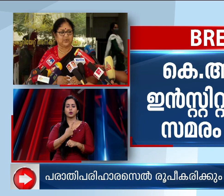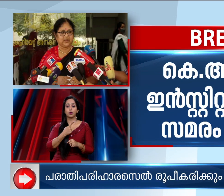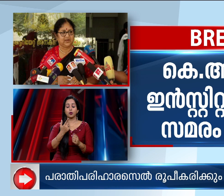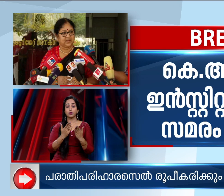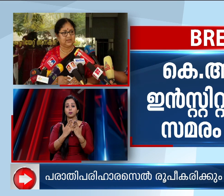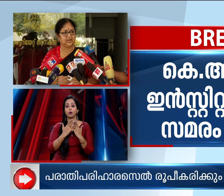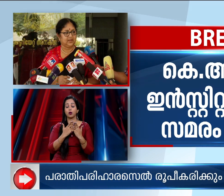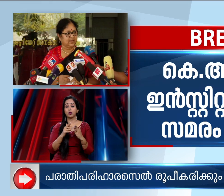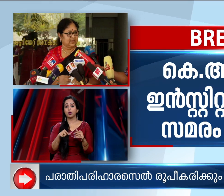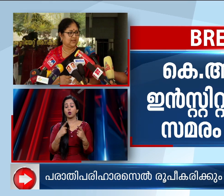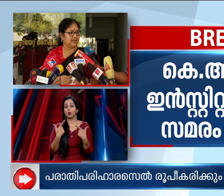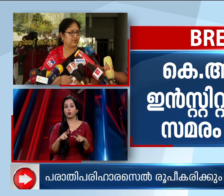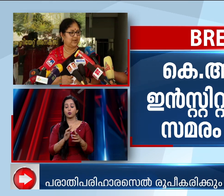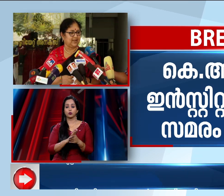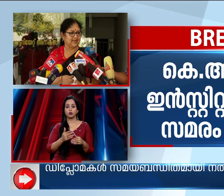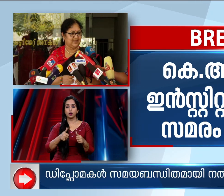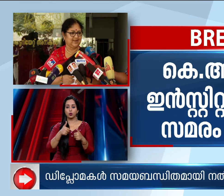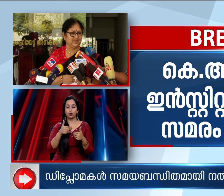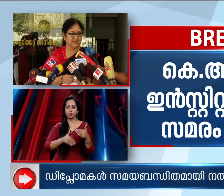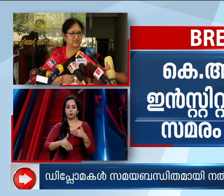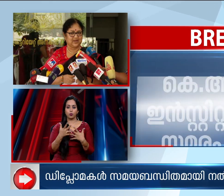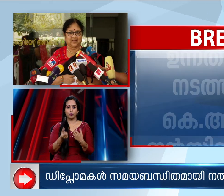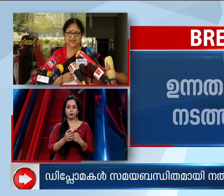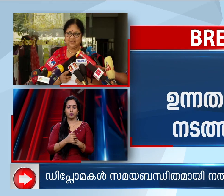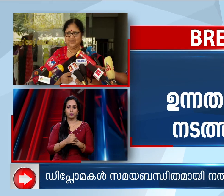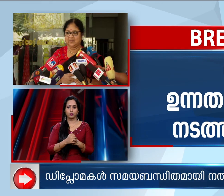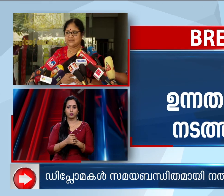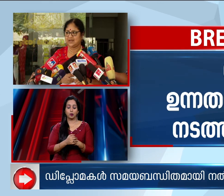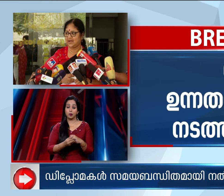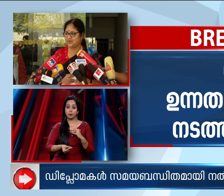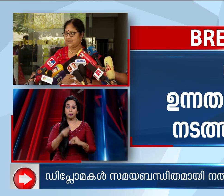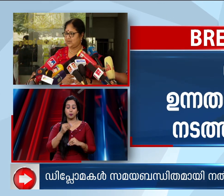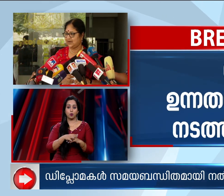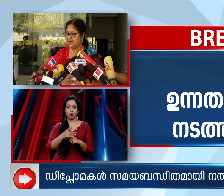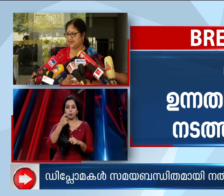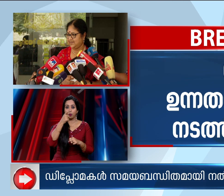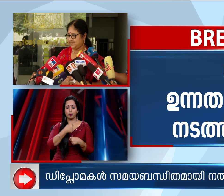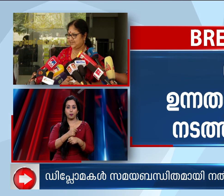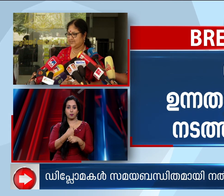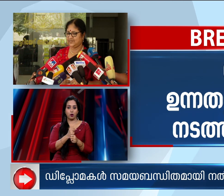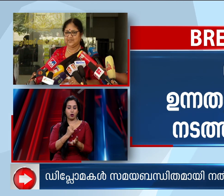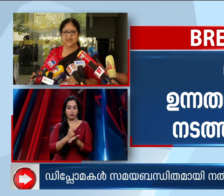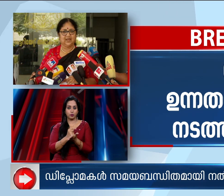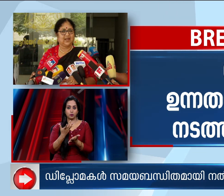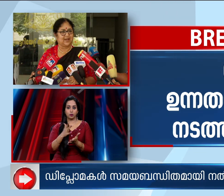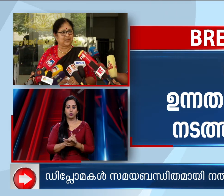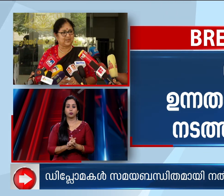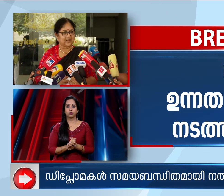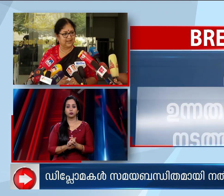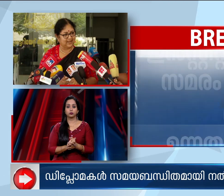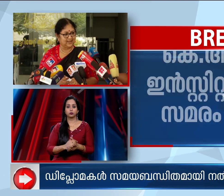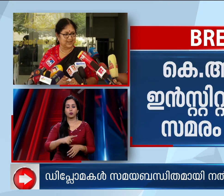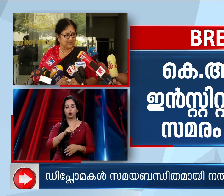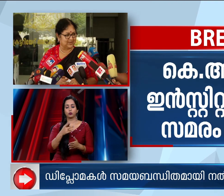മുടങ്ങിപ്പോയി, ഇനി അത് നന്നായി പോട്ടെ. ഇനിയും നമുക്ക് അത് പ്രശ്നകലുഷിതമാക്കണ്ട. എല്ലാവർക്കും